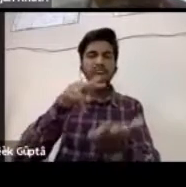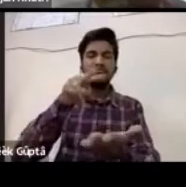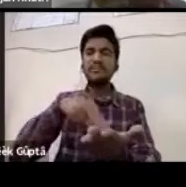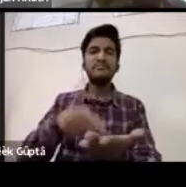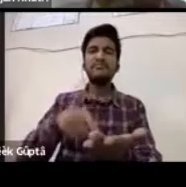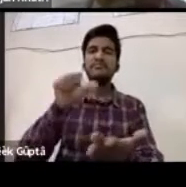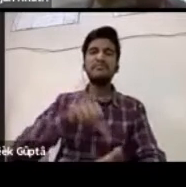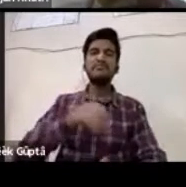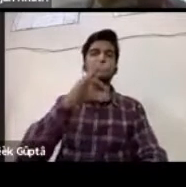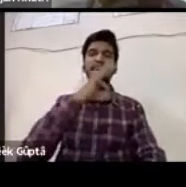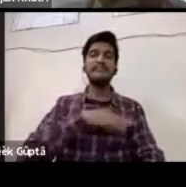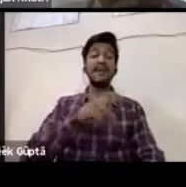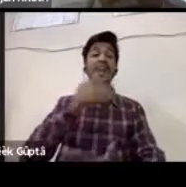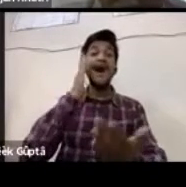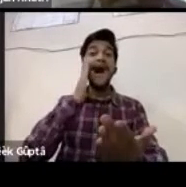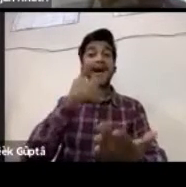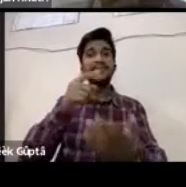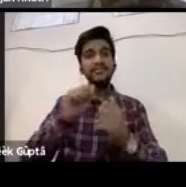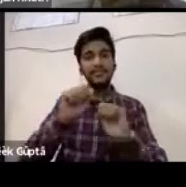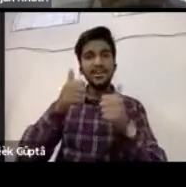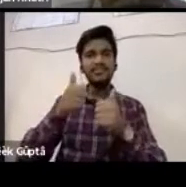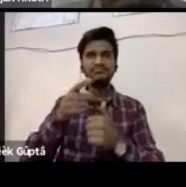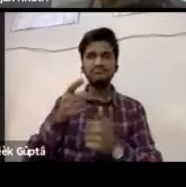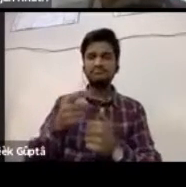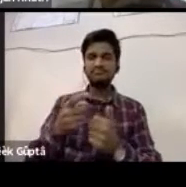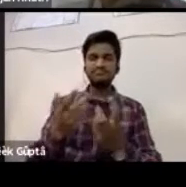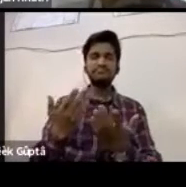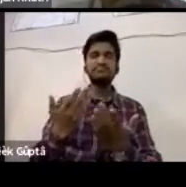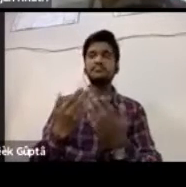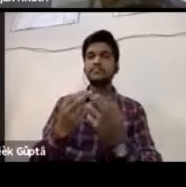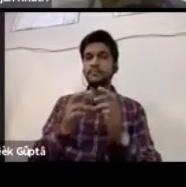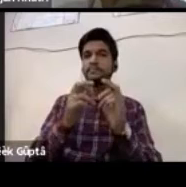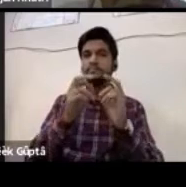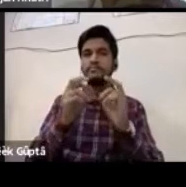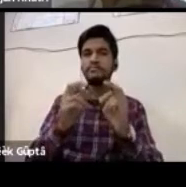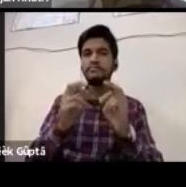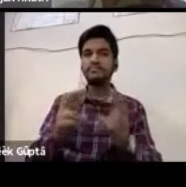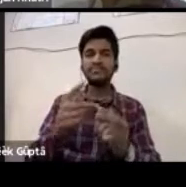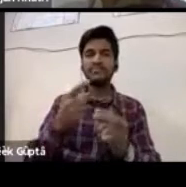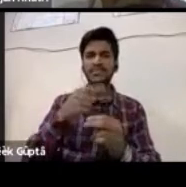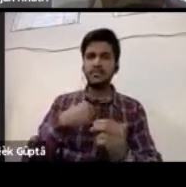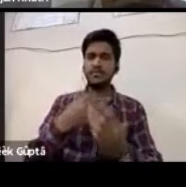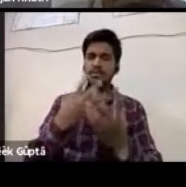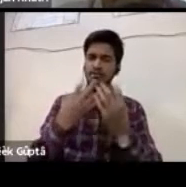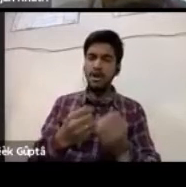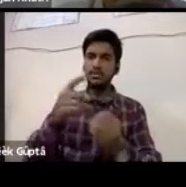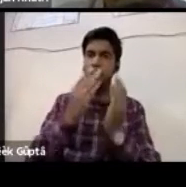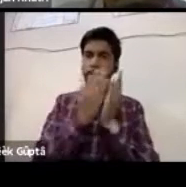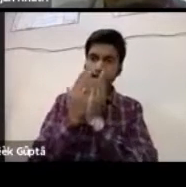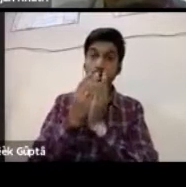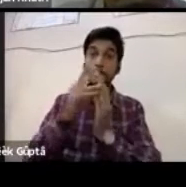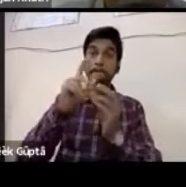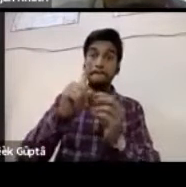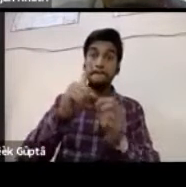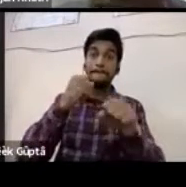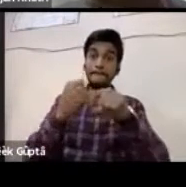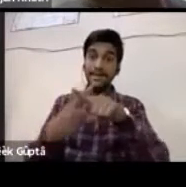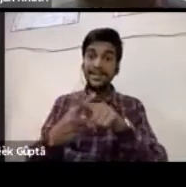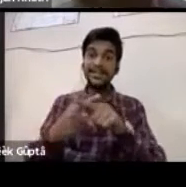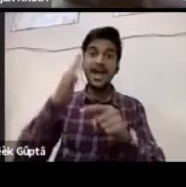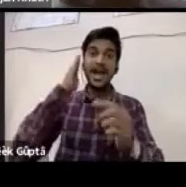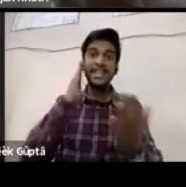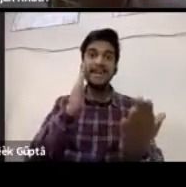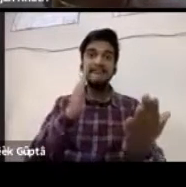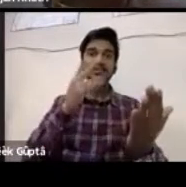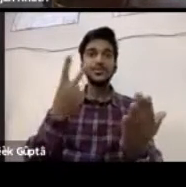तो डिसाइड ये हुआ कि पढ़ेगा भी और म्यूजिक भी सीखेगा। अब लोग हमारे समाज में क्यों है कि ब्लाइंड पर्सन में तो